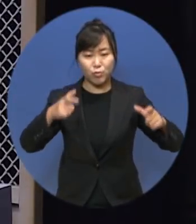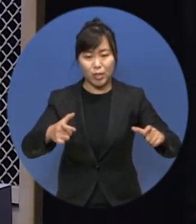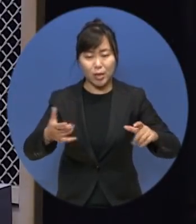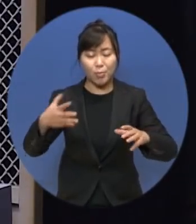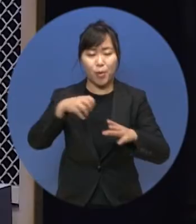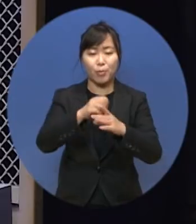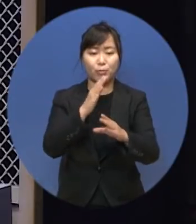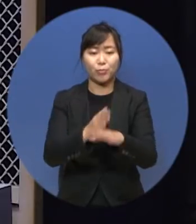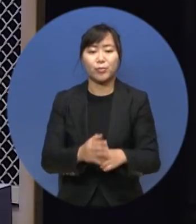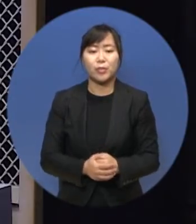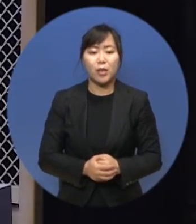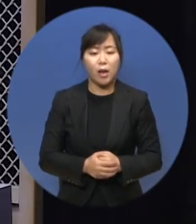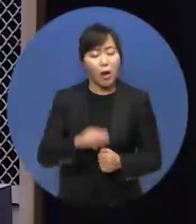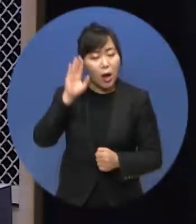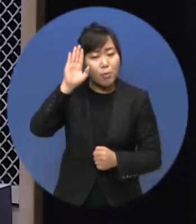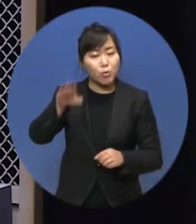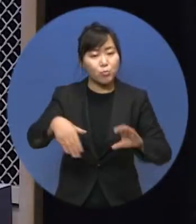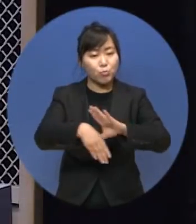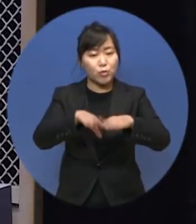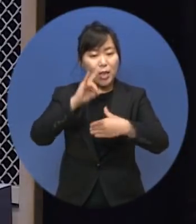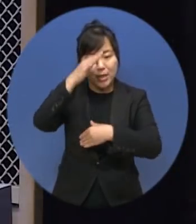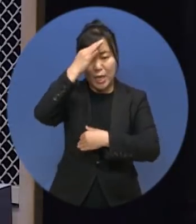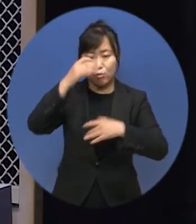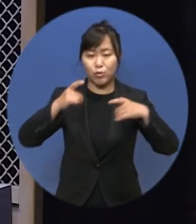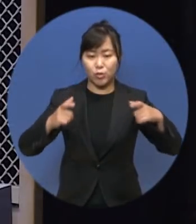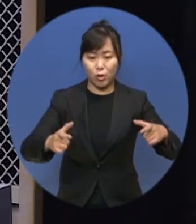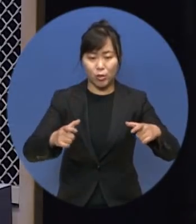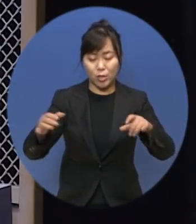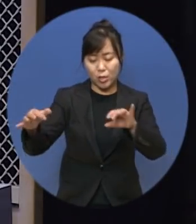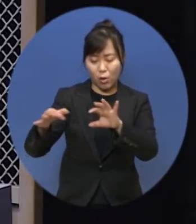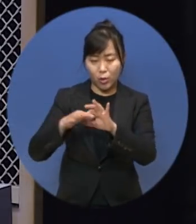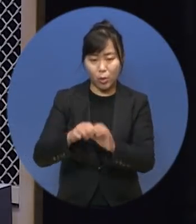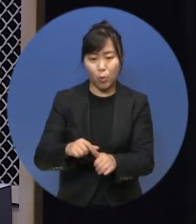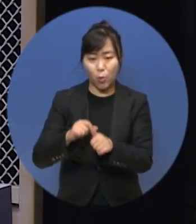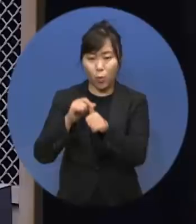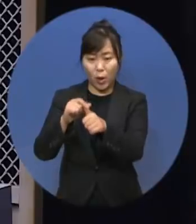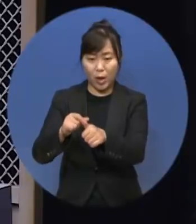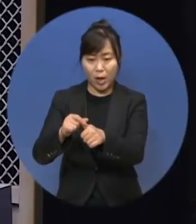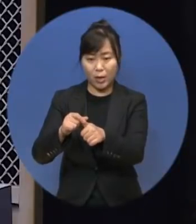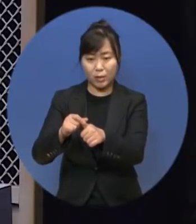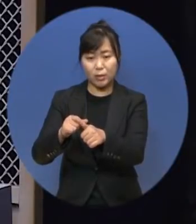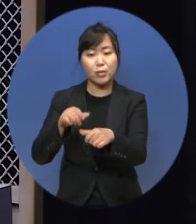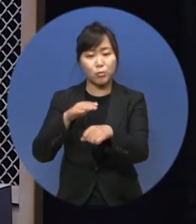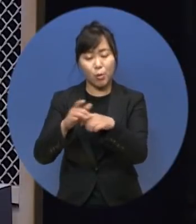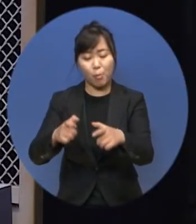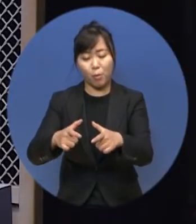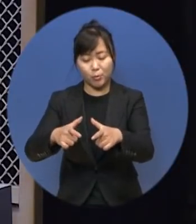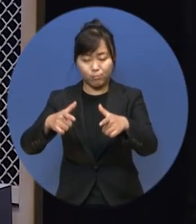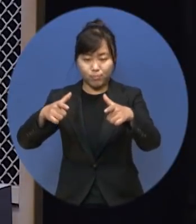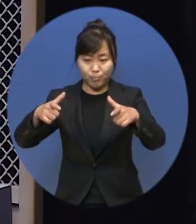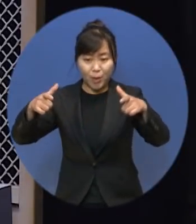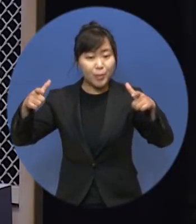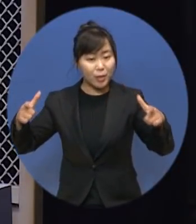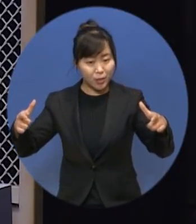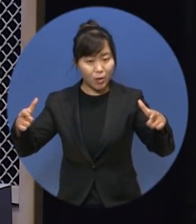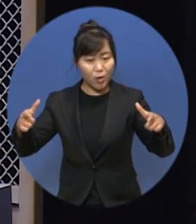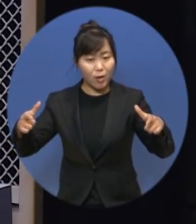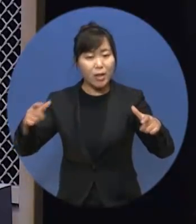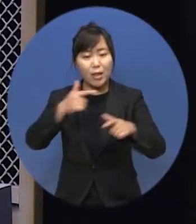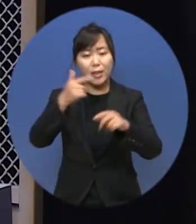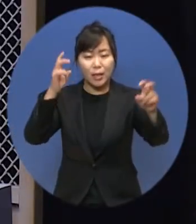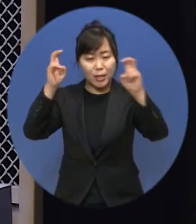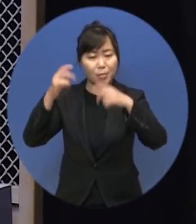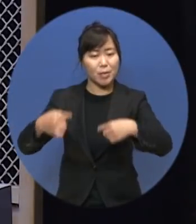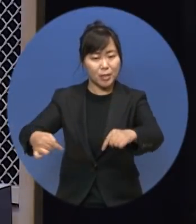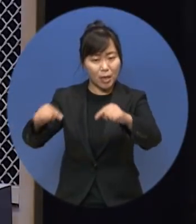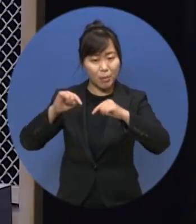적용하고 있습니다. 향후에도 문화예술 영역을 연계고용 아이템으로 좀 범위를 넓혀서 대기업에